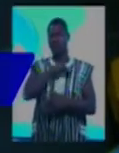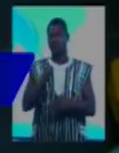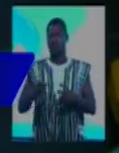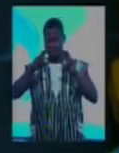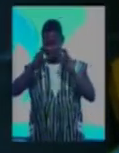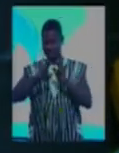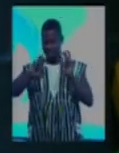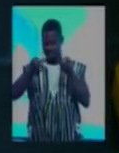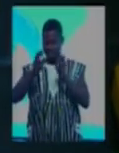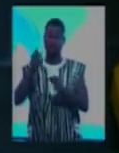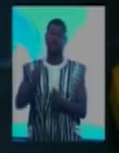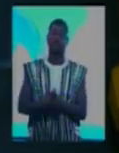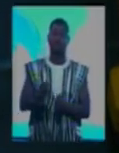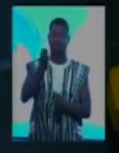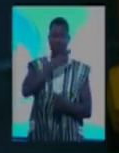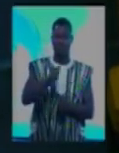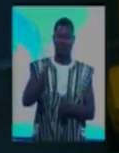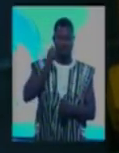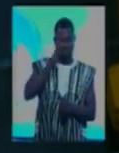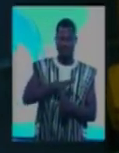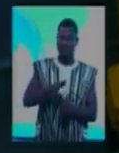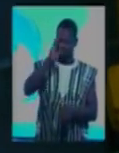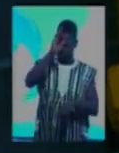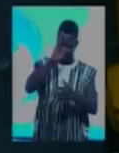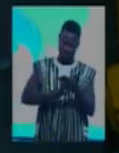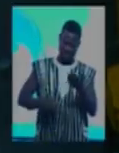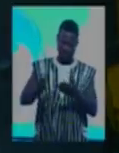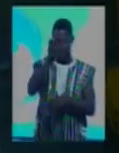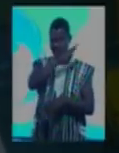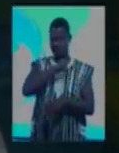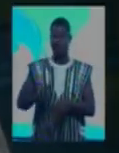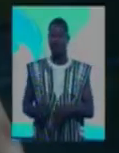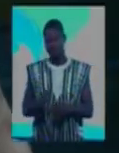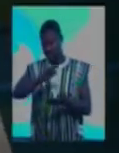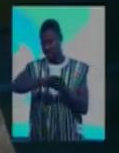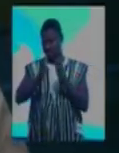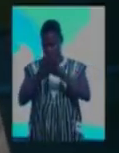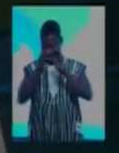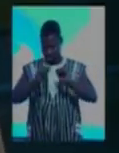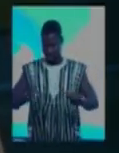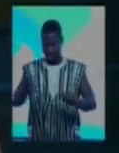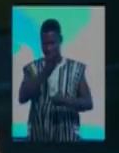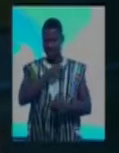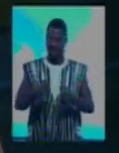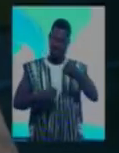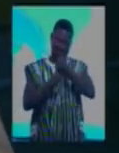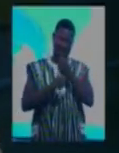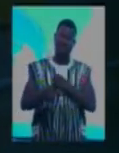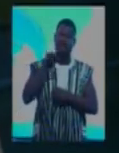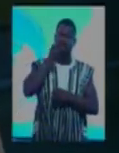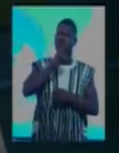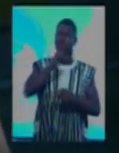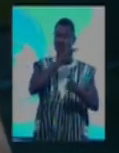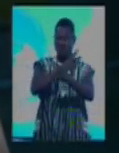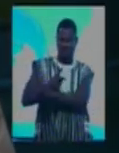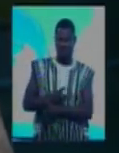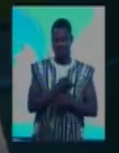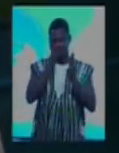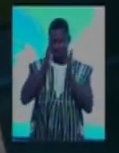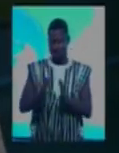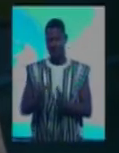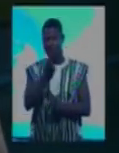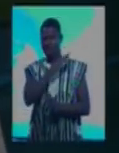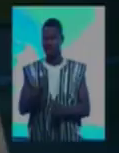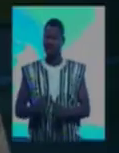un appel à la paix, à l'apaisement et à la sécurité, parce qu'elles sont les gardiennes du temple, c'est elles donnent la vie et